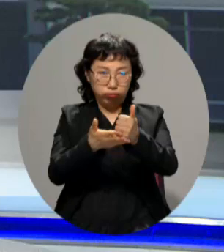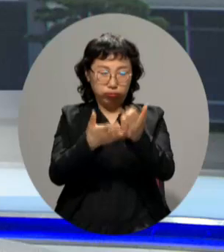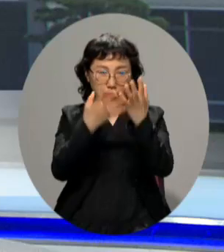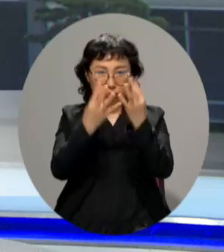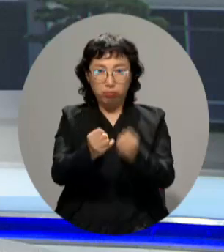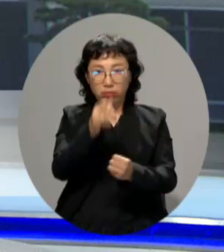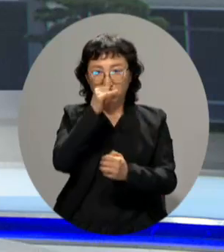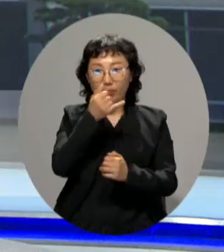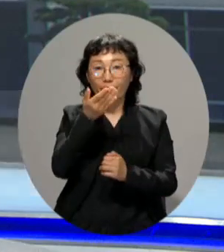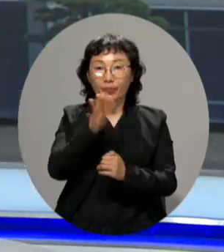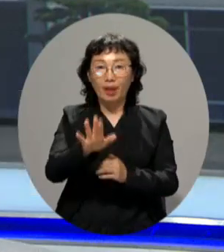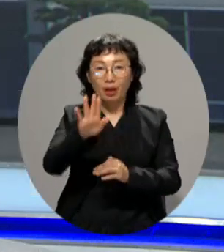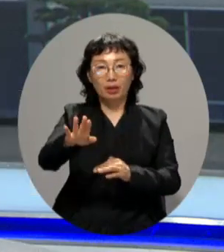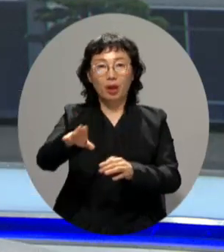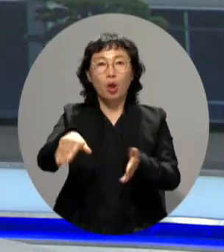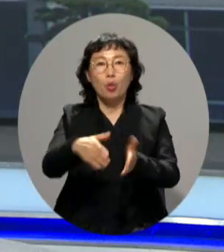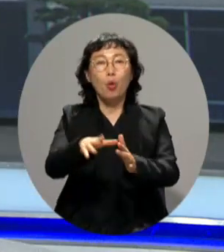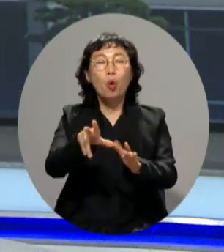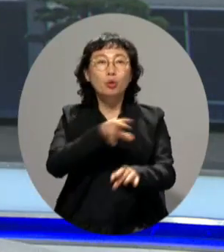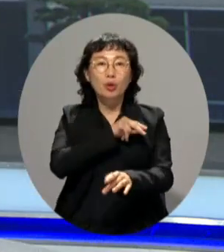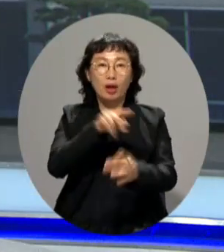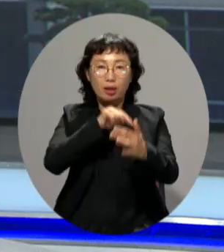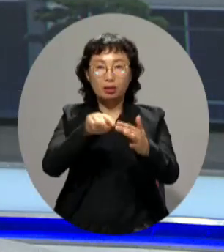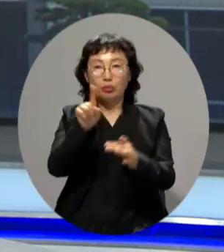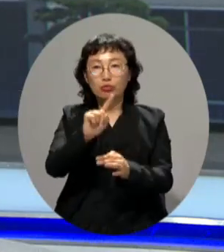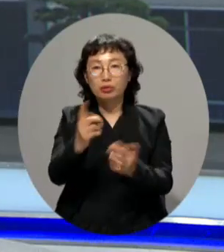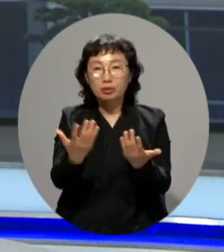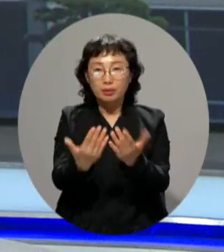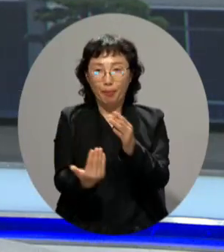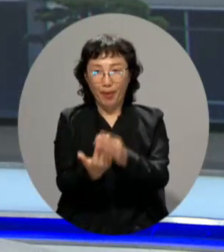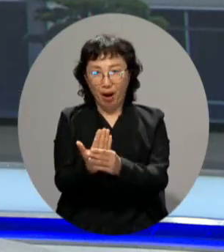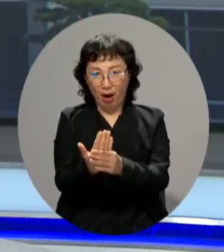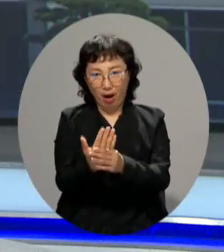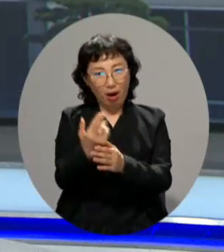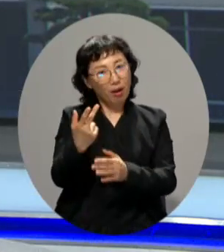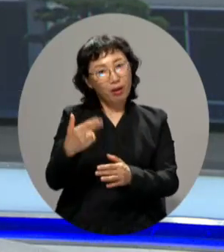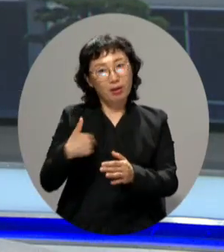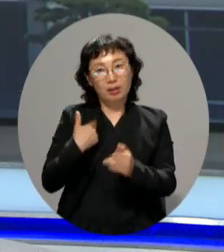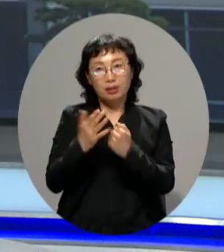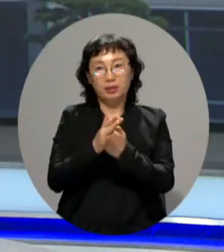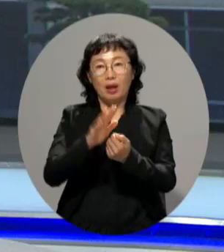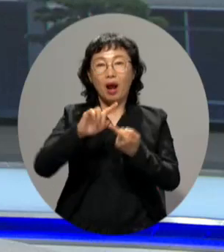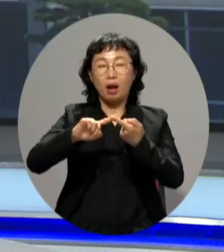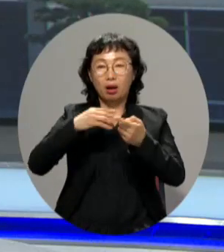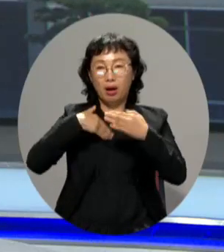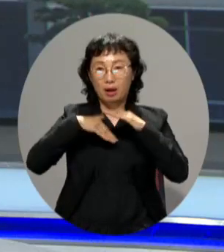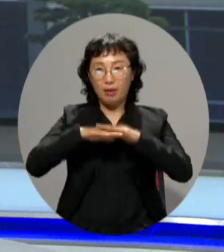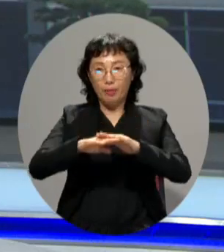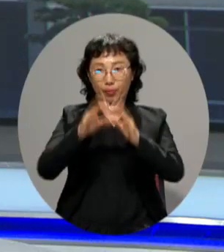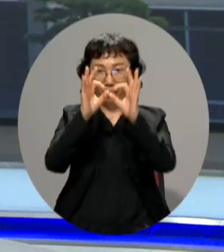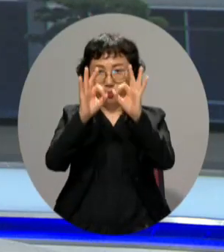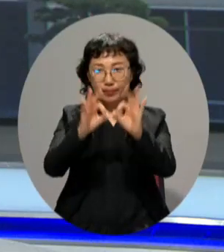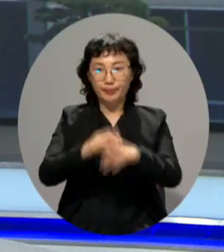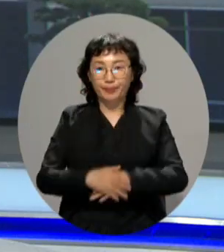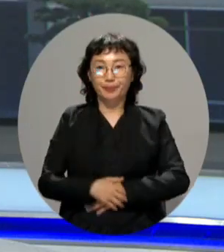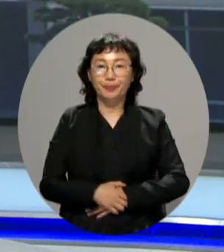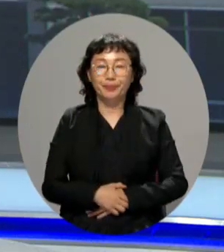일색인데요. 그간 도의회에선 무슨 일이 있었던 걸까요? 오늘 첫 소식 정태우 기자가 취재했습니다.